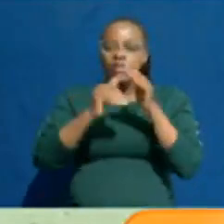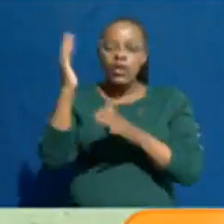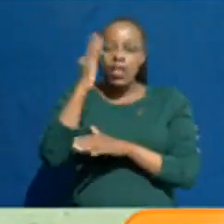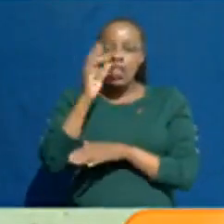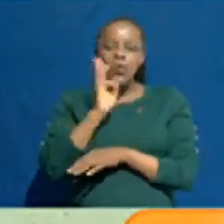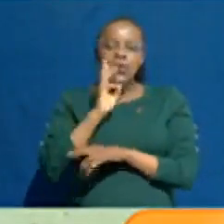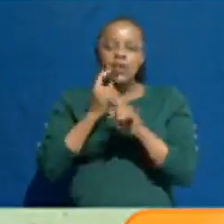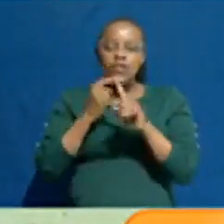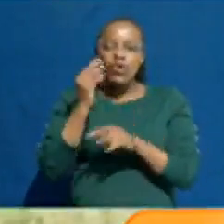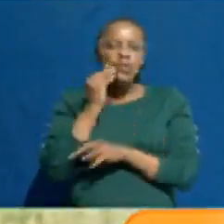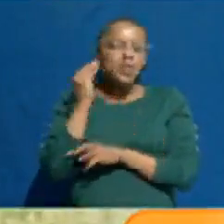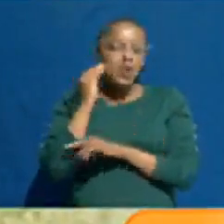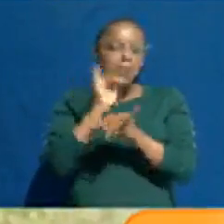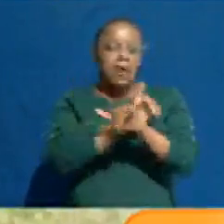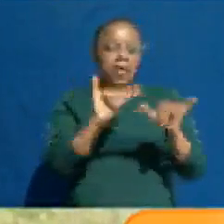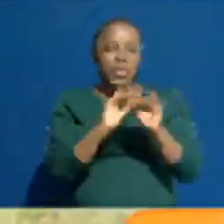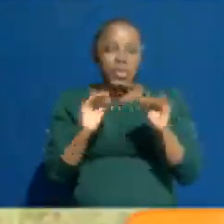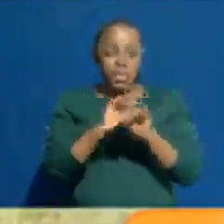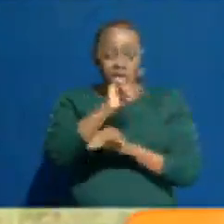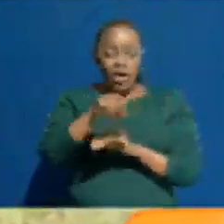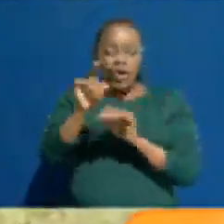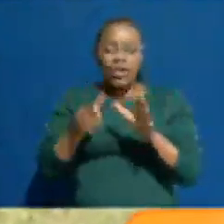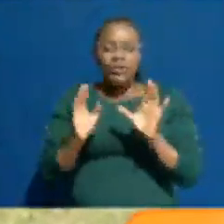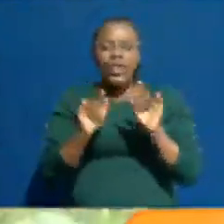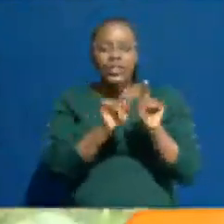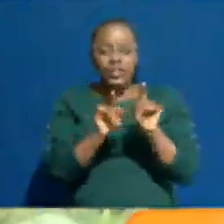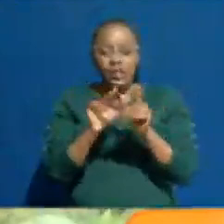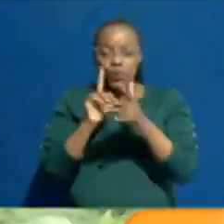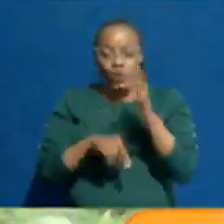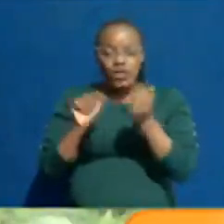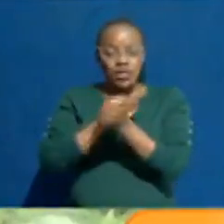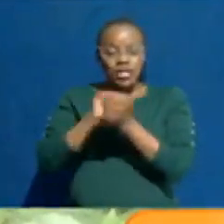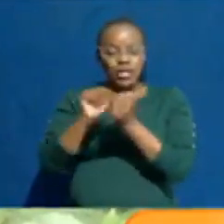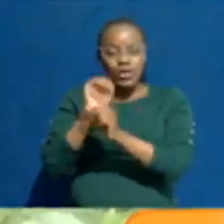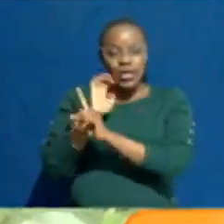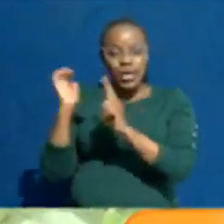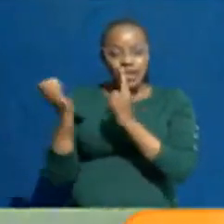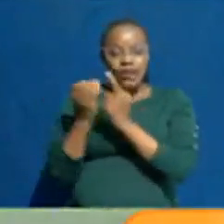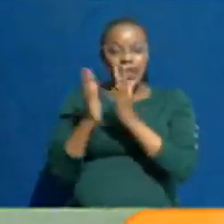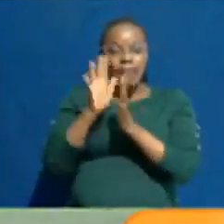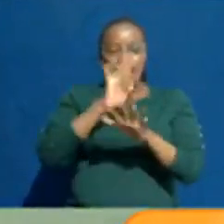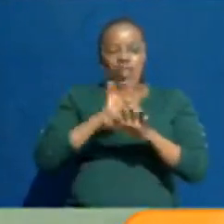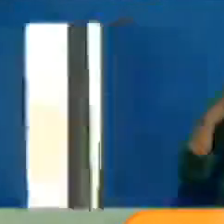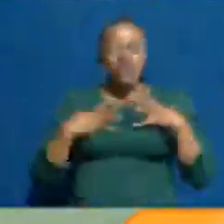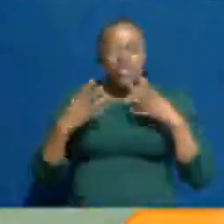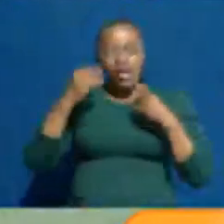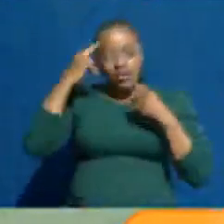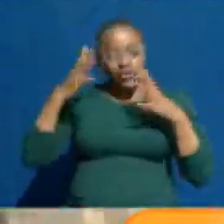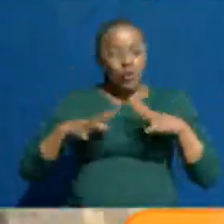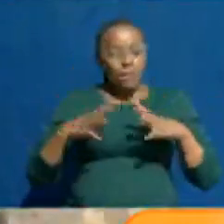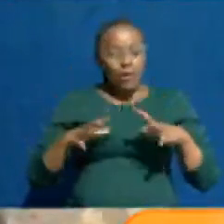ya nyumbani hayasafishwi inavyostahili na hivyo kuharibu mazingira na kudhuru afya ya